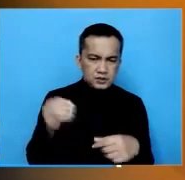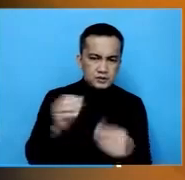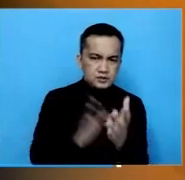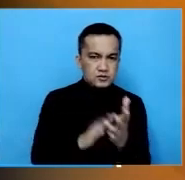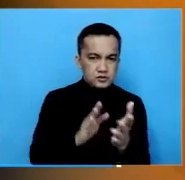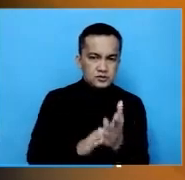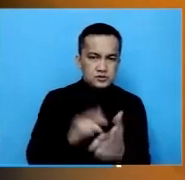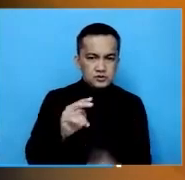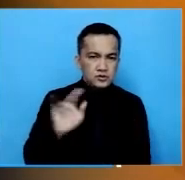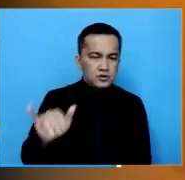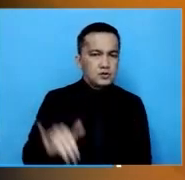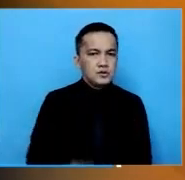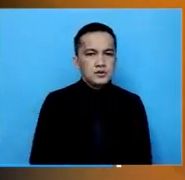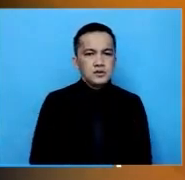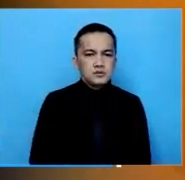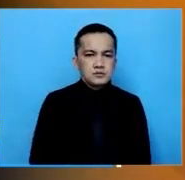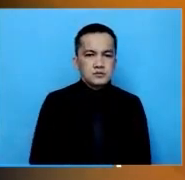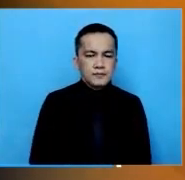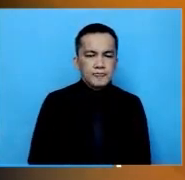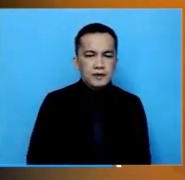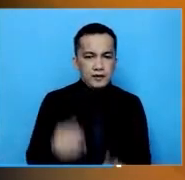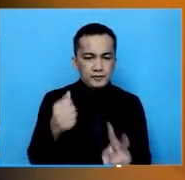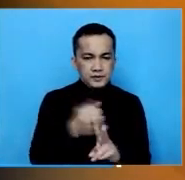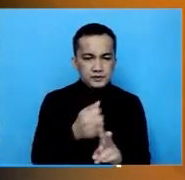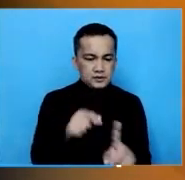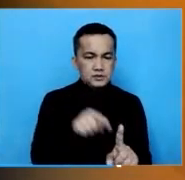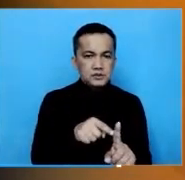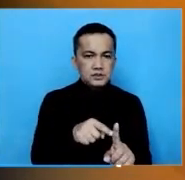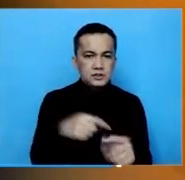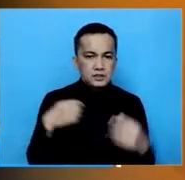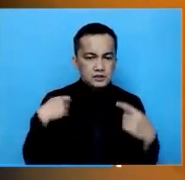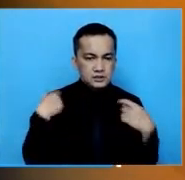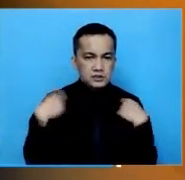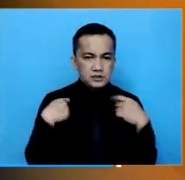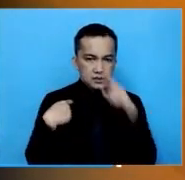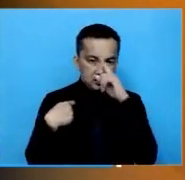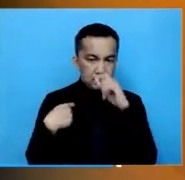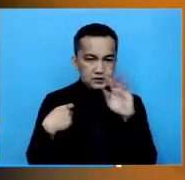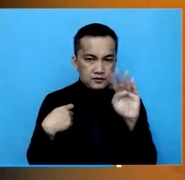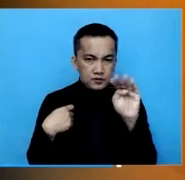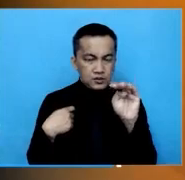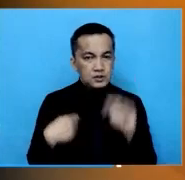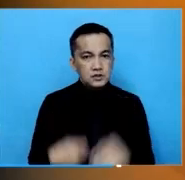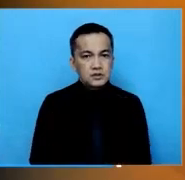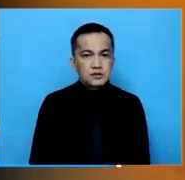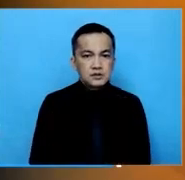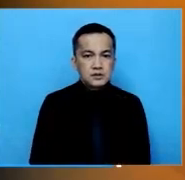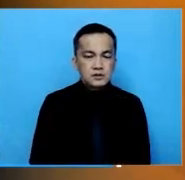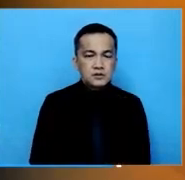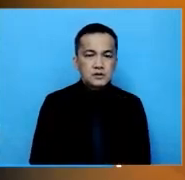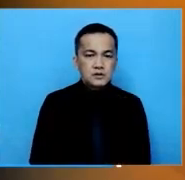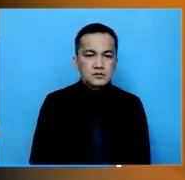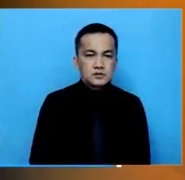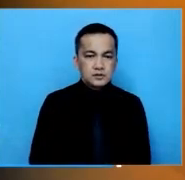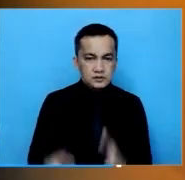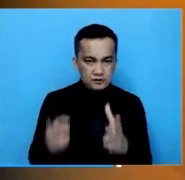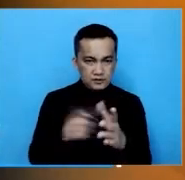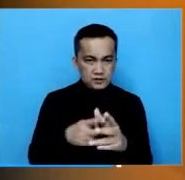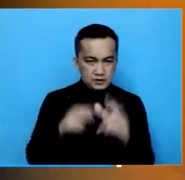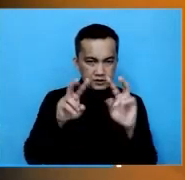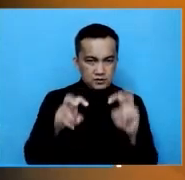sa New York City. Ang biktima, isang dalagitang 14 anyos pa lang. Sa paunang